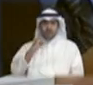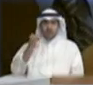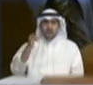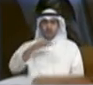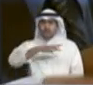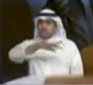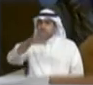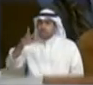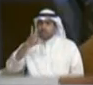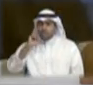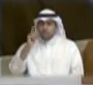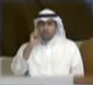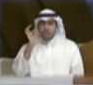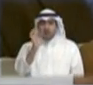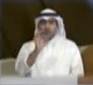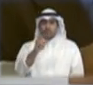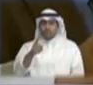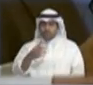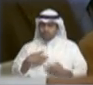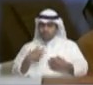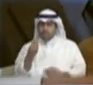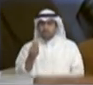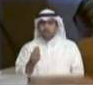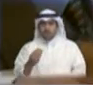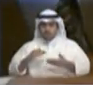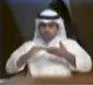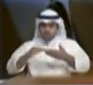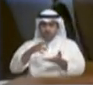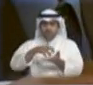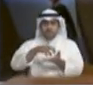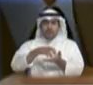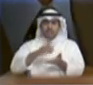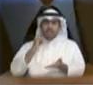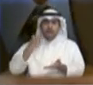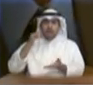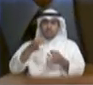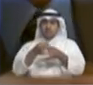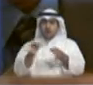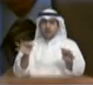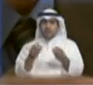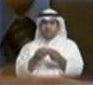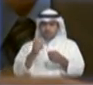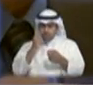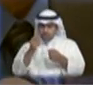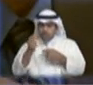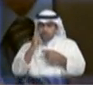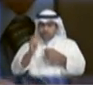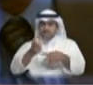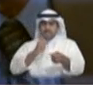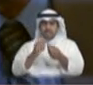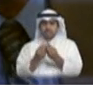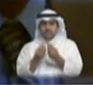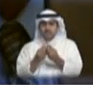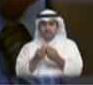راح تبقى إن شاء الله خالدة، سواء كانت في الأمور المتعلقة بالشأن السياسي أو البرلماني،